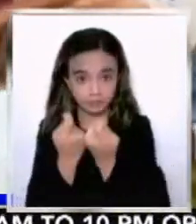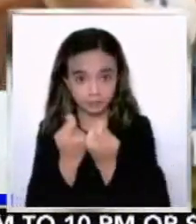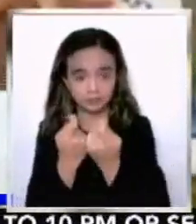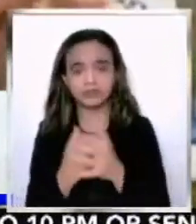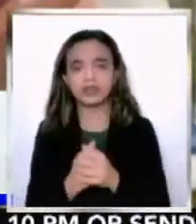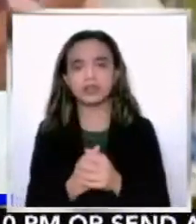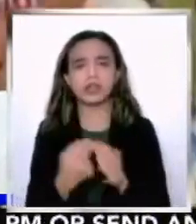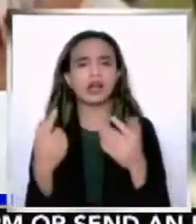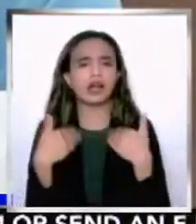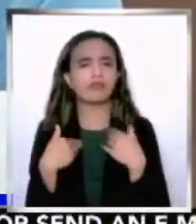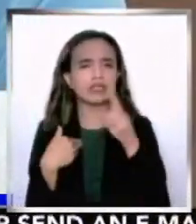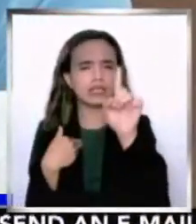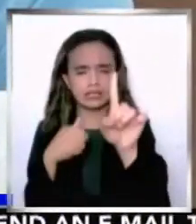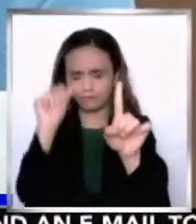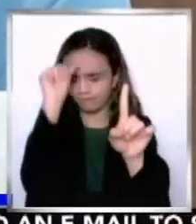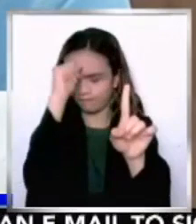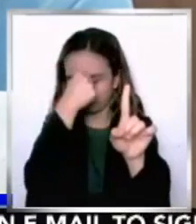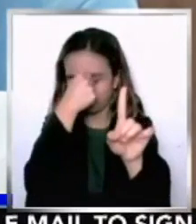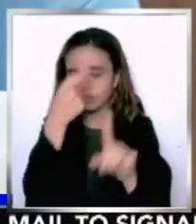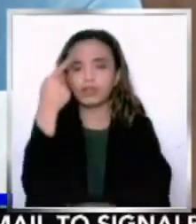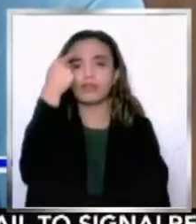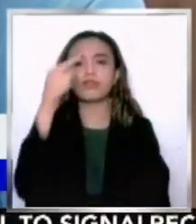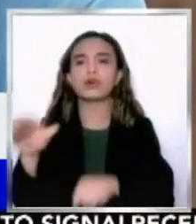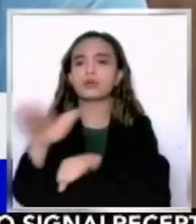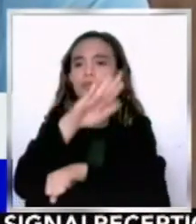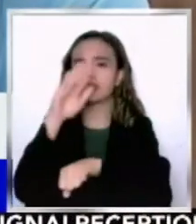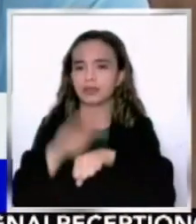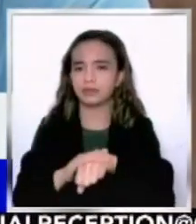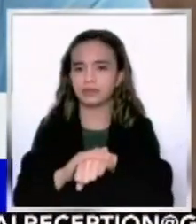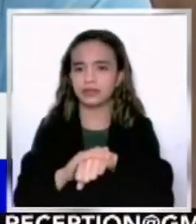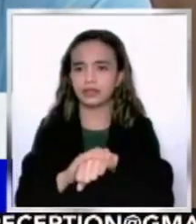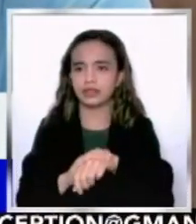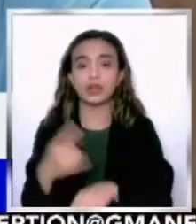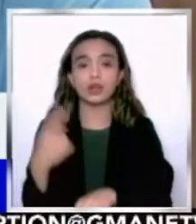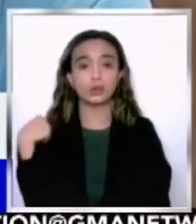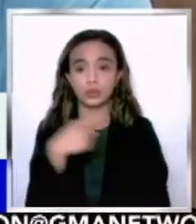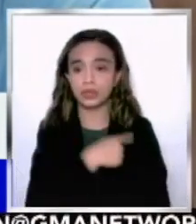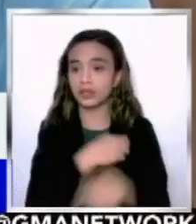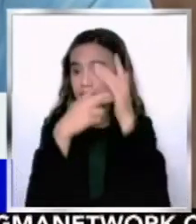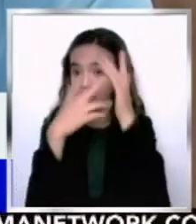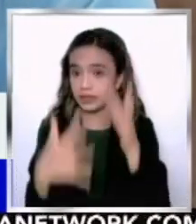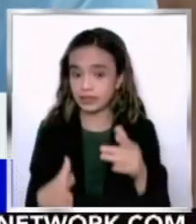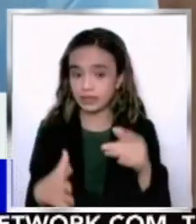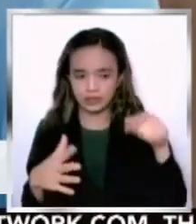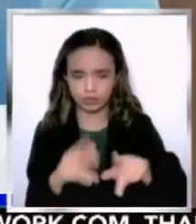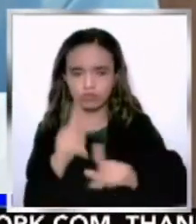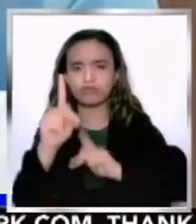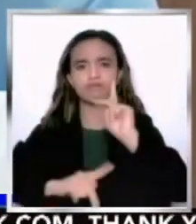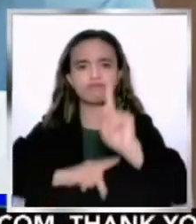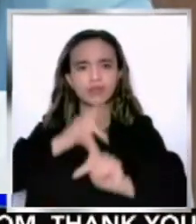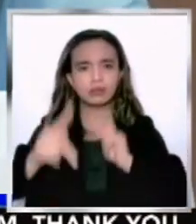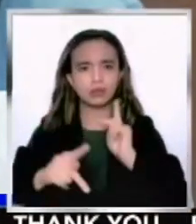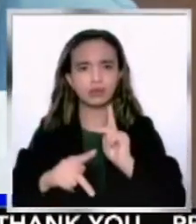sa kanila. Para sa bayan, it's the people we represent. And, you know, just to show them